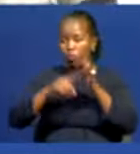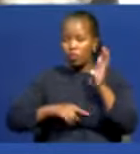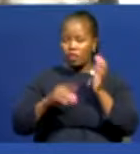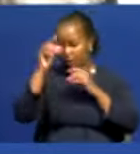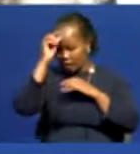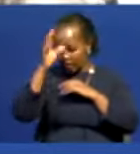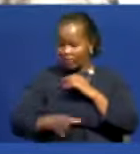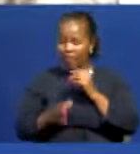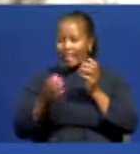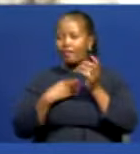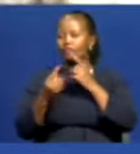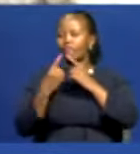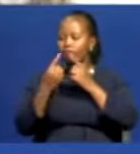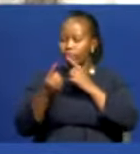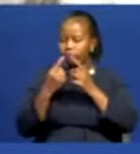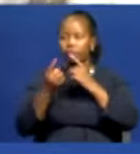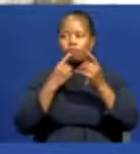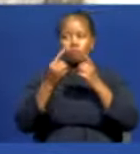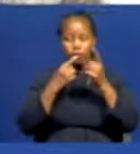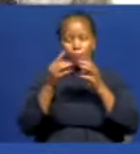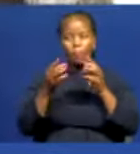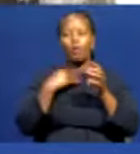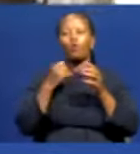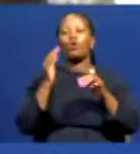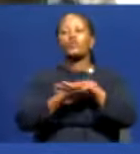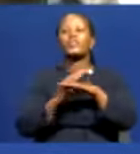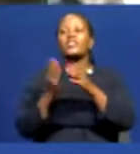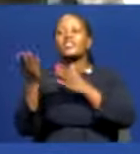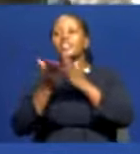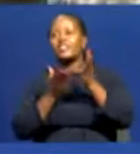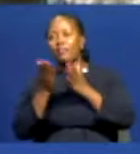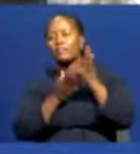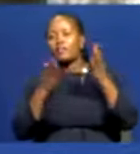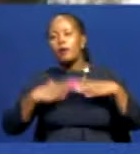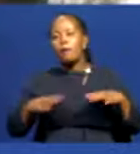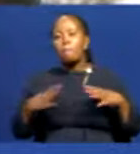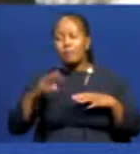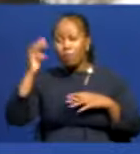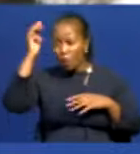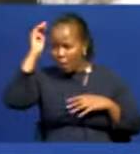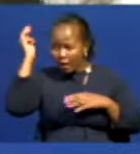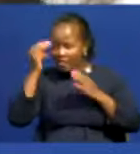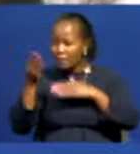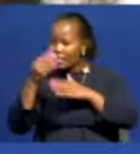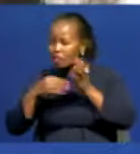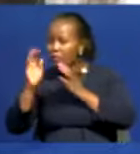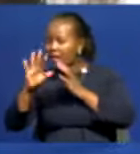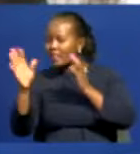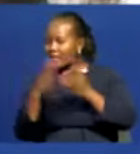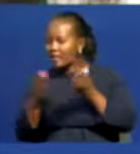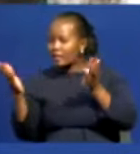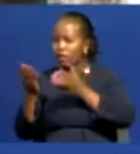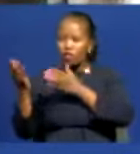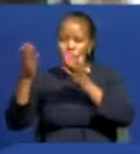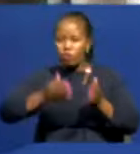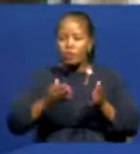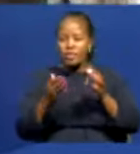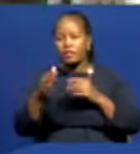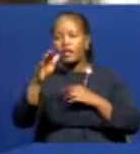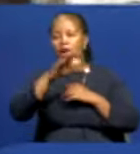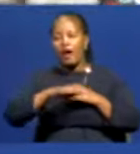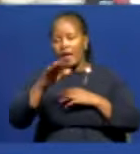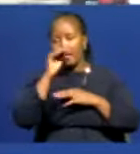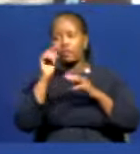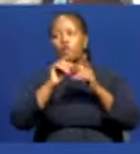alisema, varying services iwekwe hapa. Watu waende Marsabit wanunue vitu vyao, wakuje na ferry, hapo Kalokol, hapo Elie.